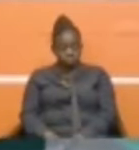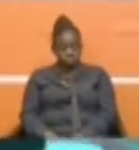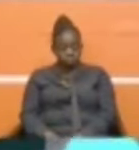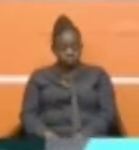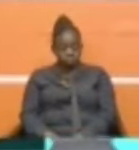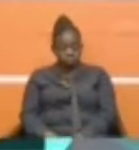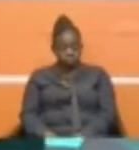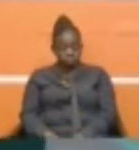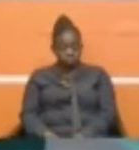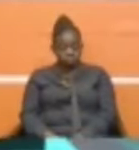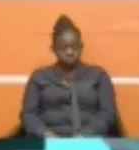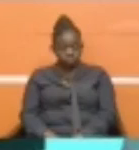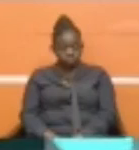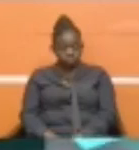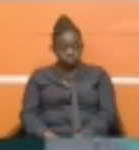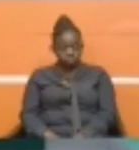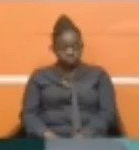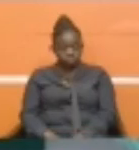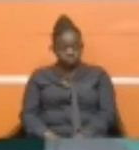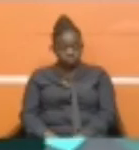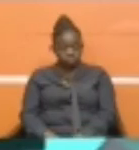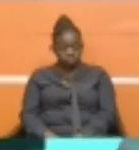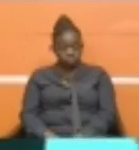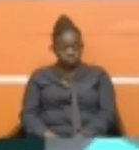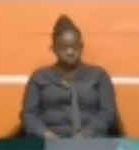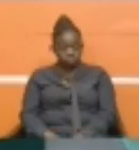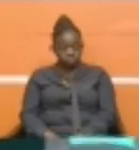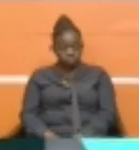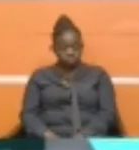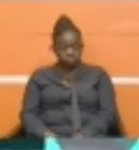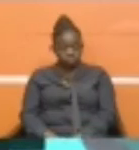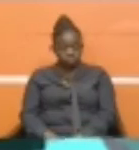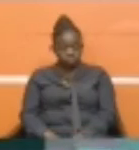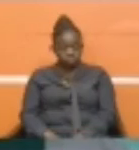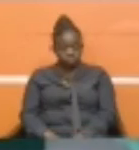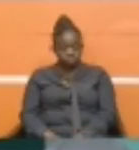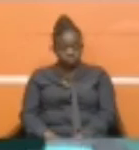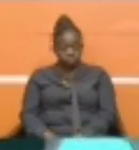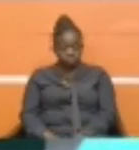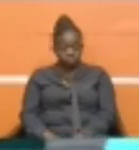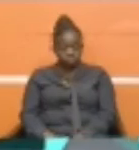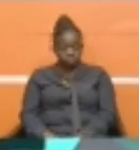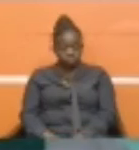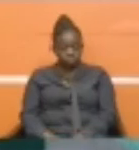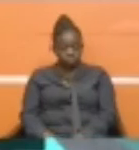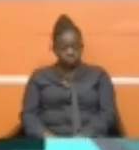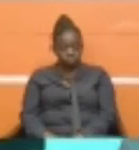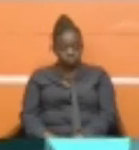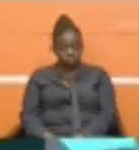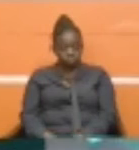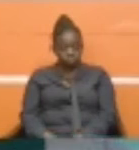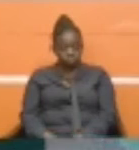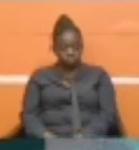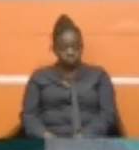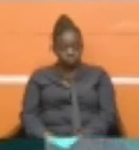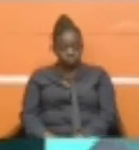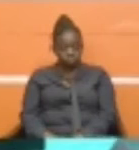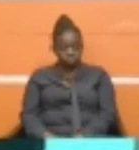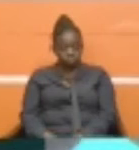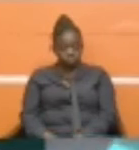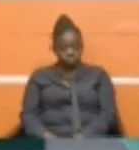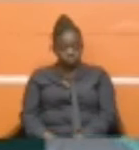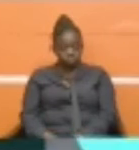Uvanya mpya jamange jokwegeza mu kumekezwa mbibuga ebyenjawulo wakati abazanyi atandise okudda mu club zaabwe okutandika okuteekera liigi mwe bazanyira. Ligi ya